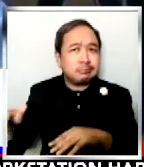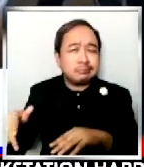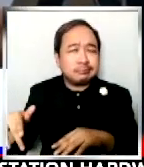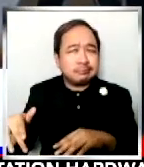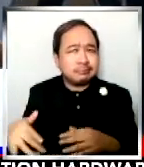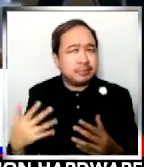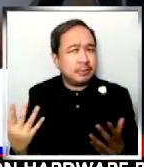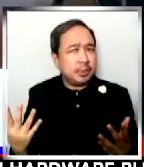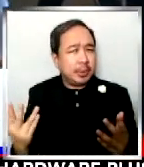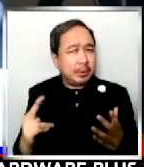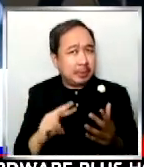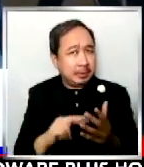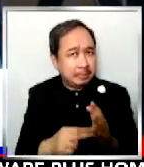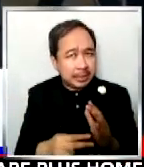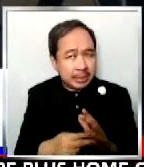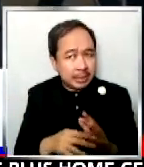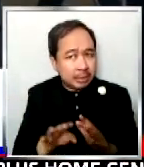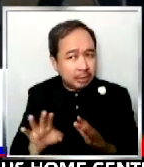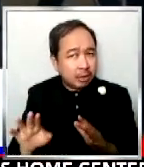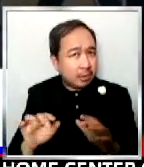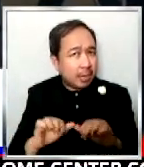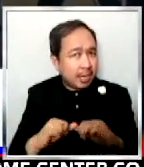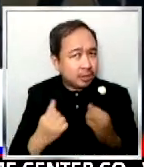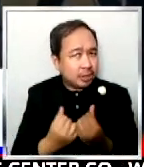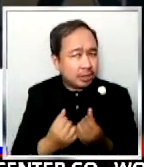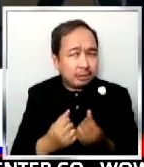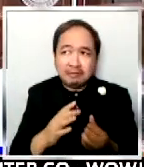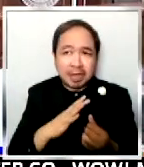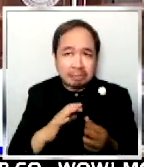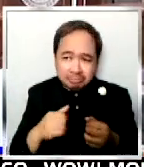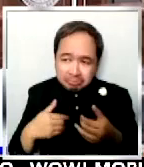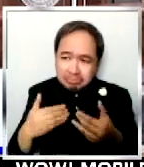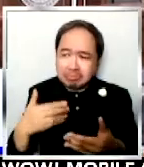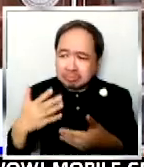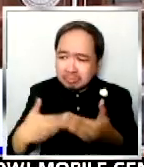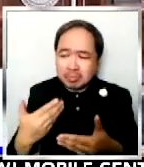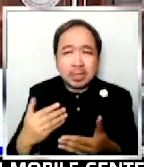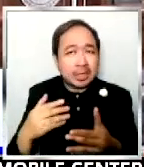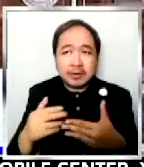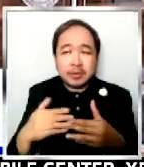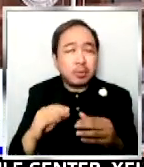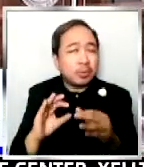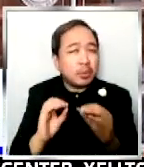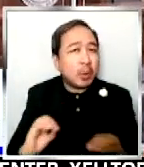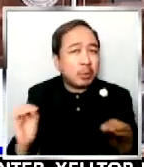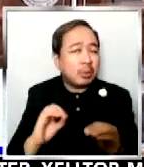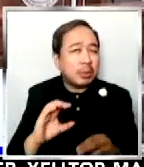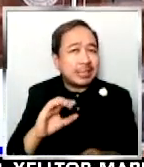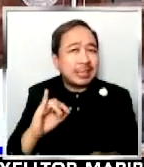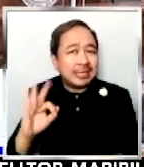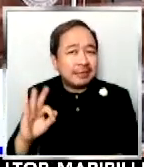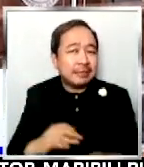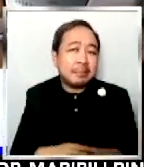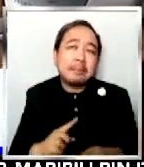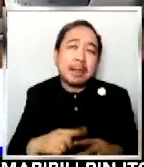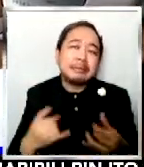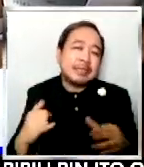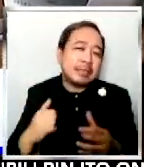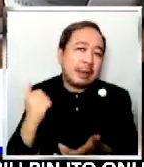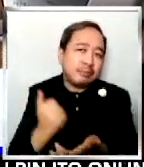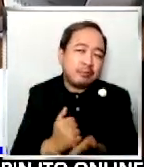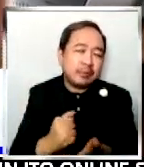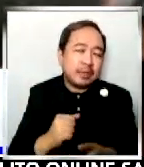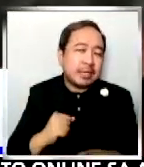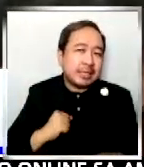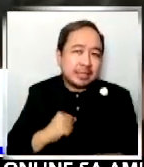meaning to say, the agency can survive without confidential fund. Bagamat lumusot pa rin sa plenaryo ng Senado, mananatili daw ang